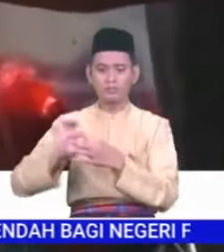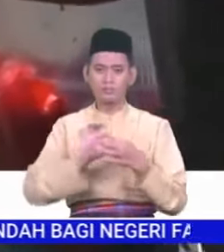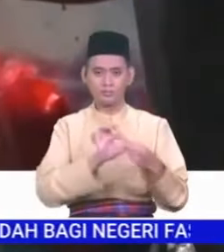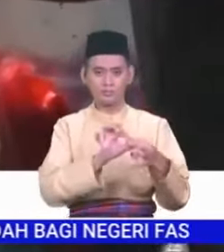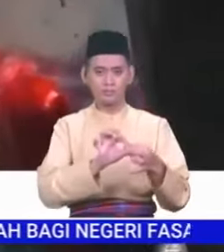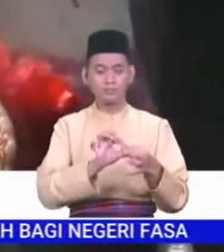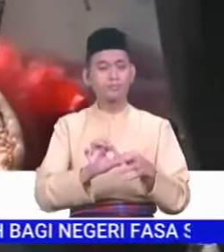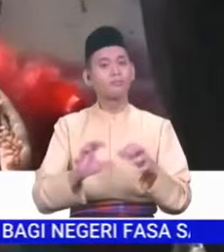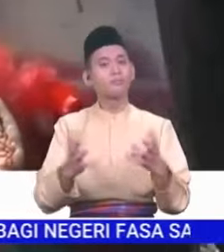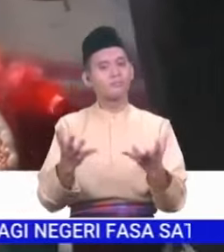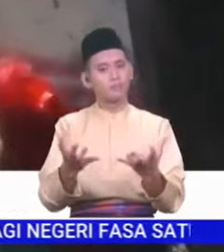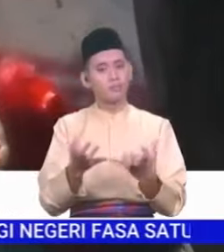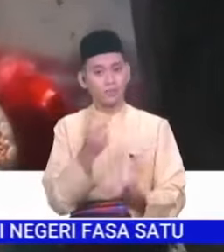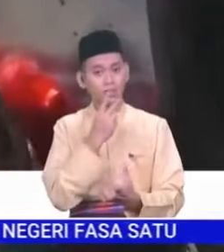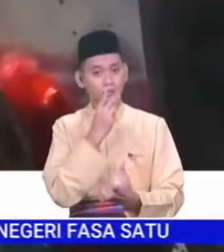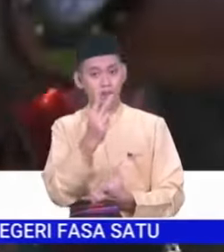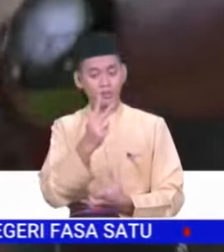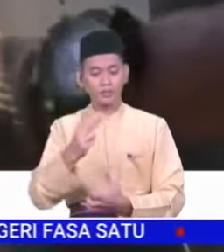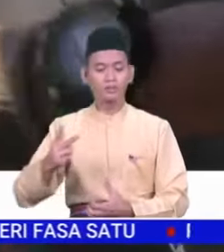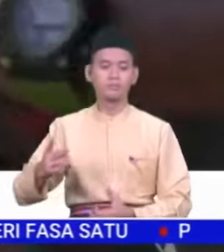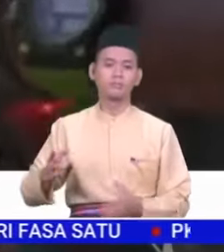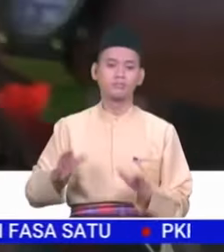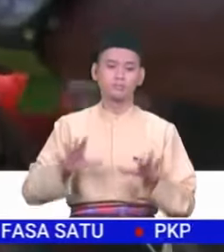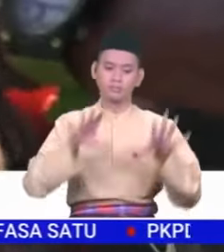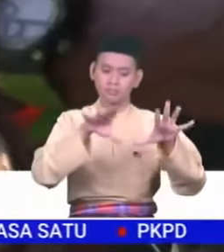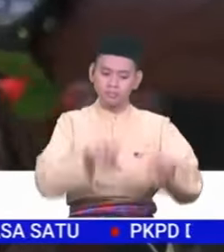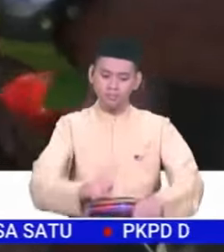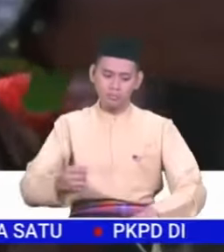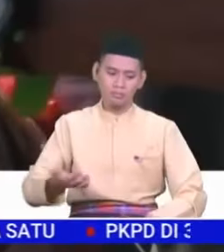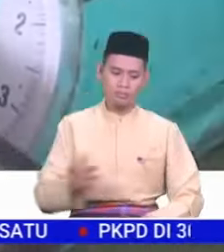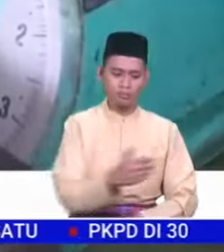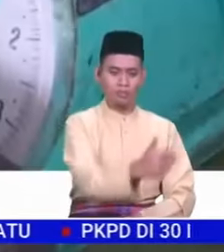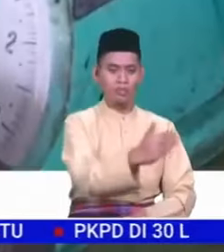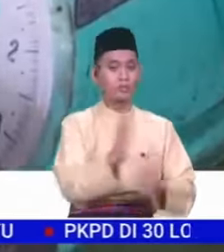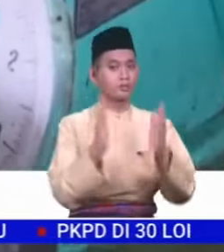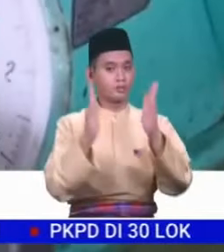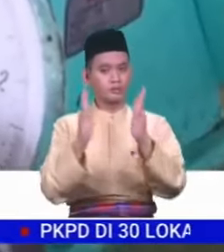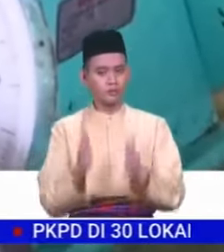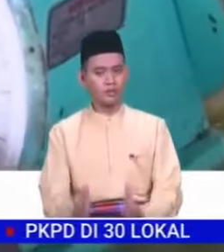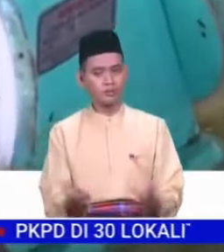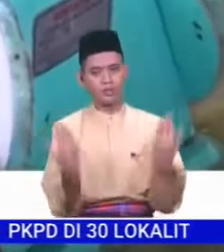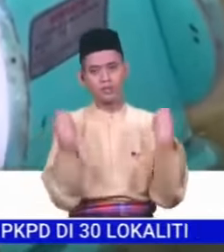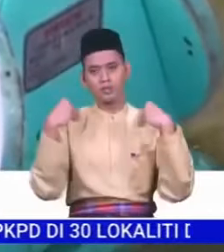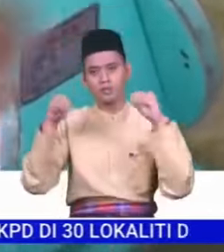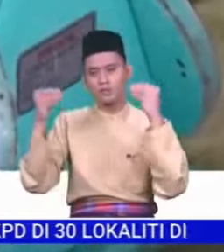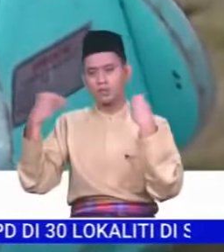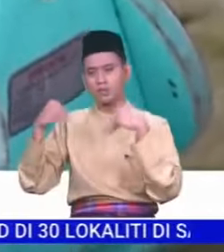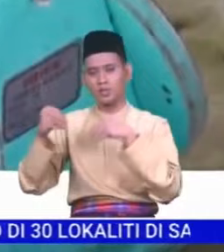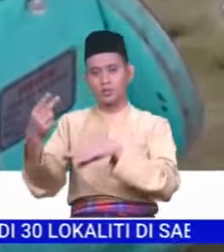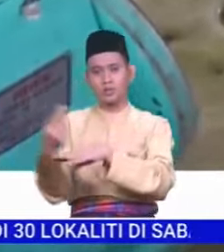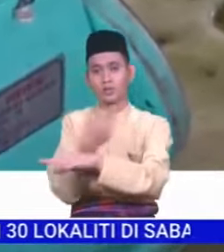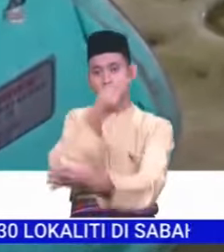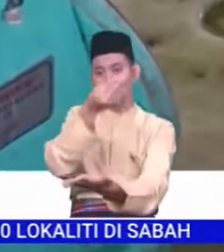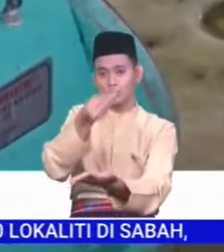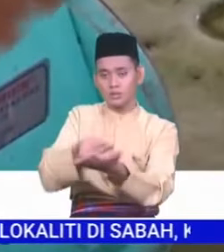hai bagi menjamin kelangsungan nelayan setempat biotrop menggalakkan penjualan secara tunai semasa penghantaran